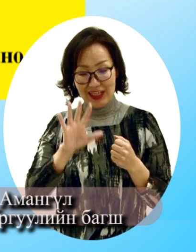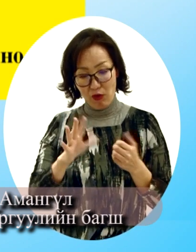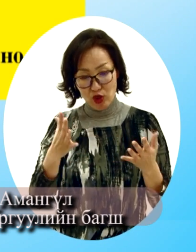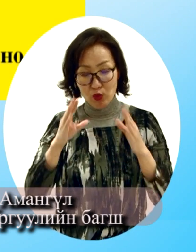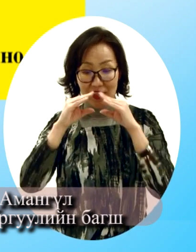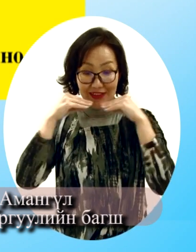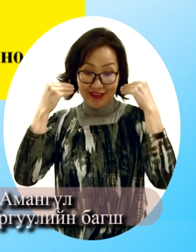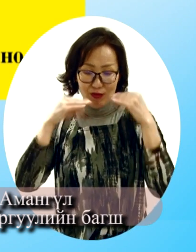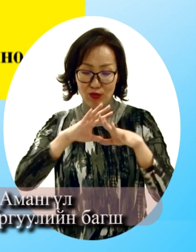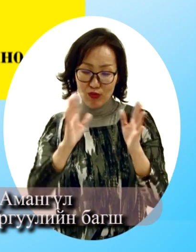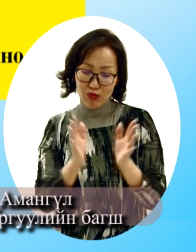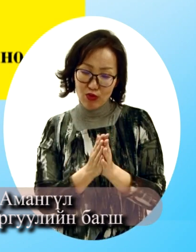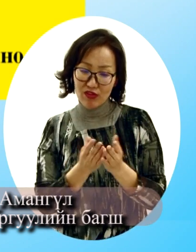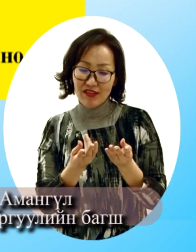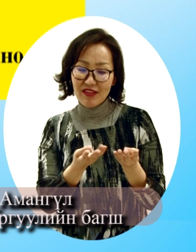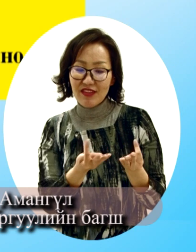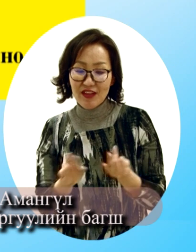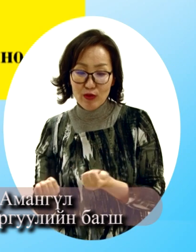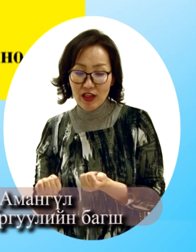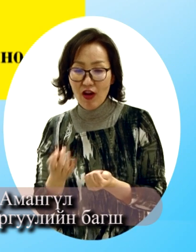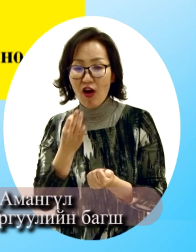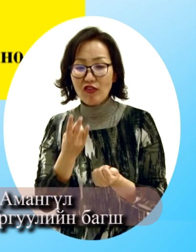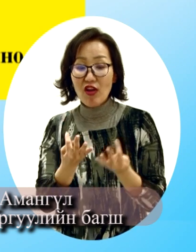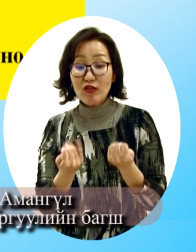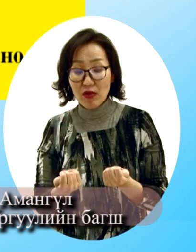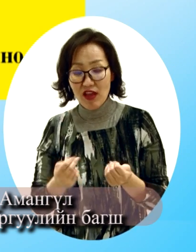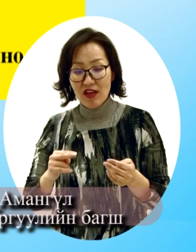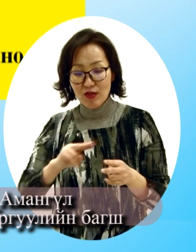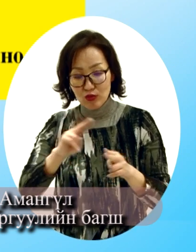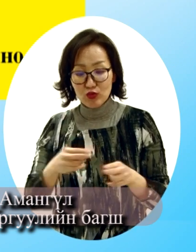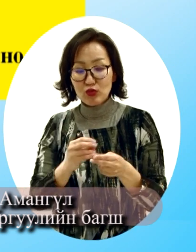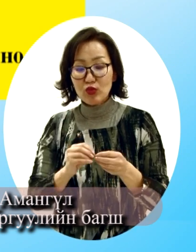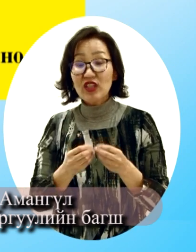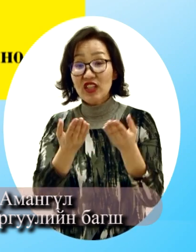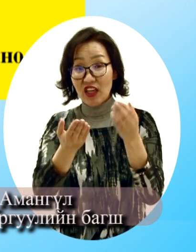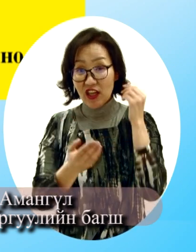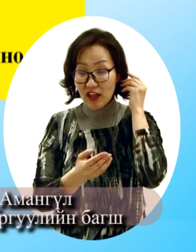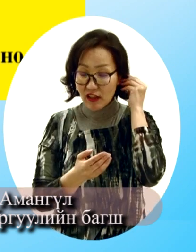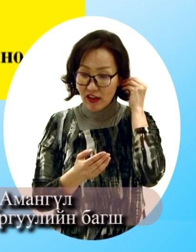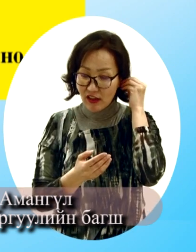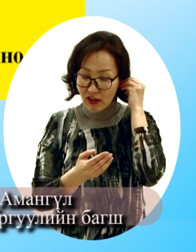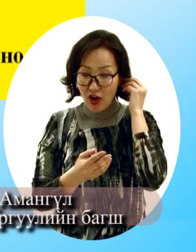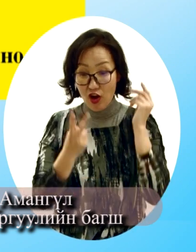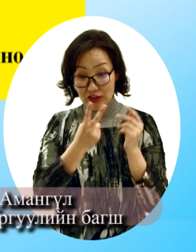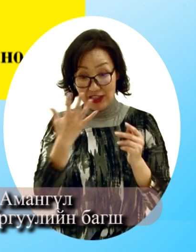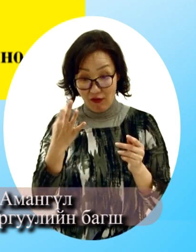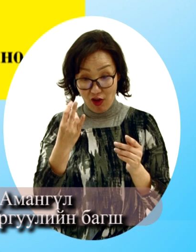Өздөрүң алган 5 жылдызчадарыңды күлөгөчтөрүңдүн санын санаңдар.